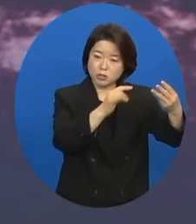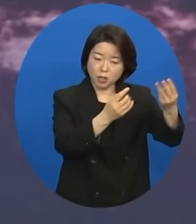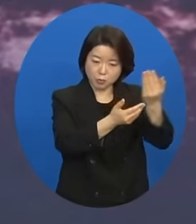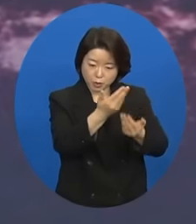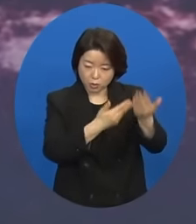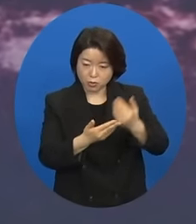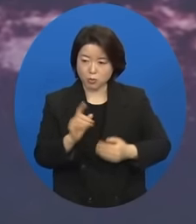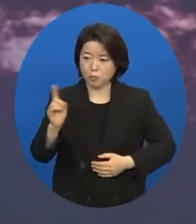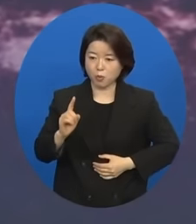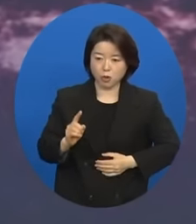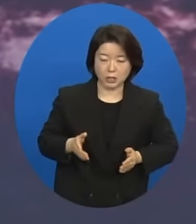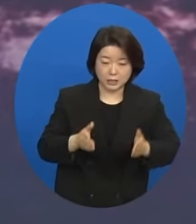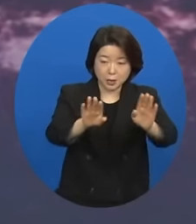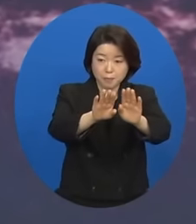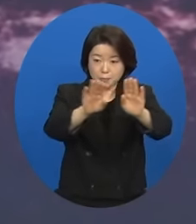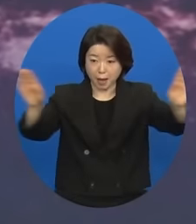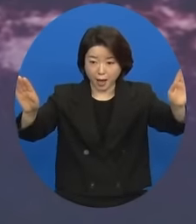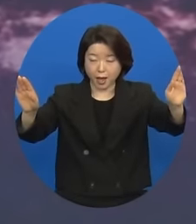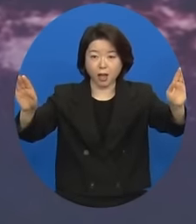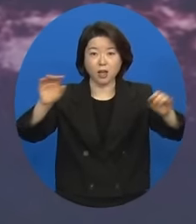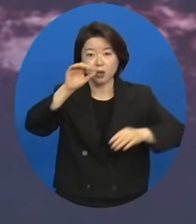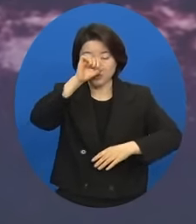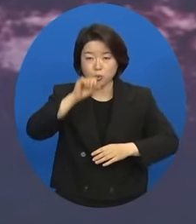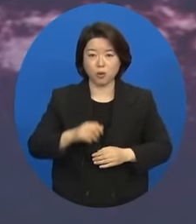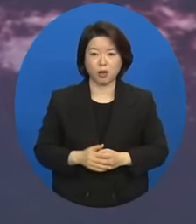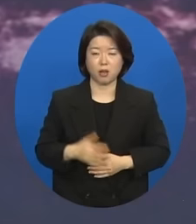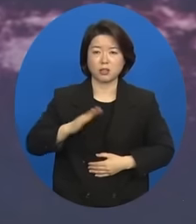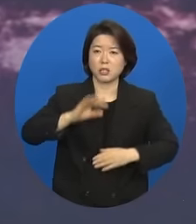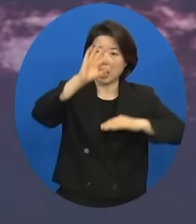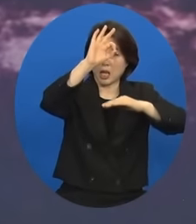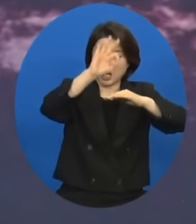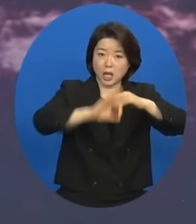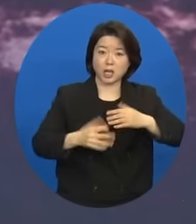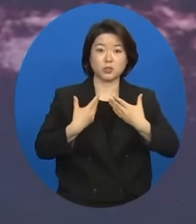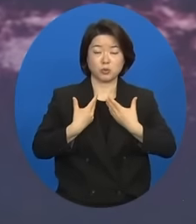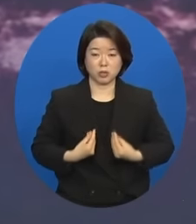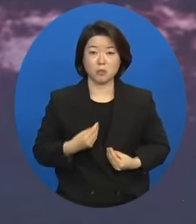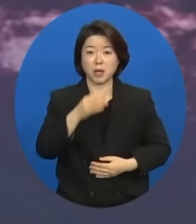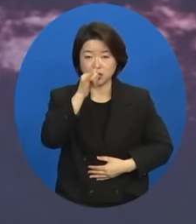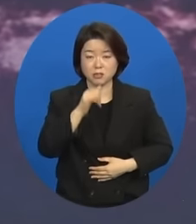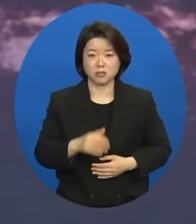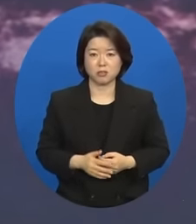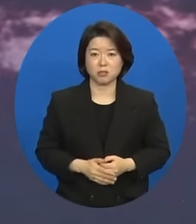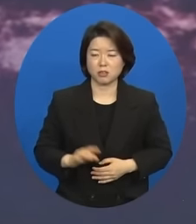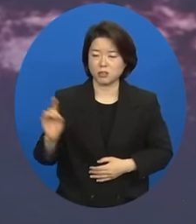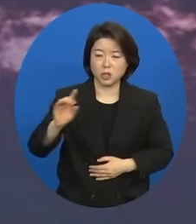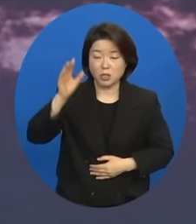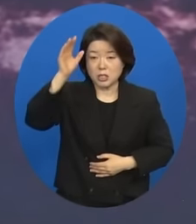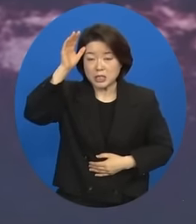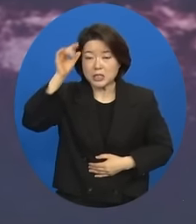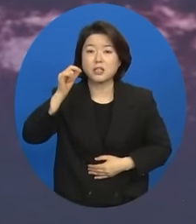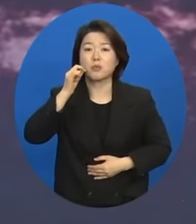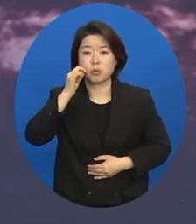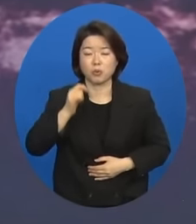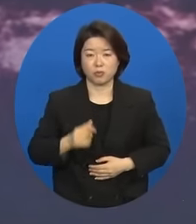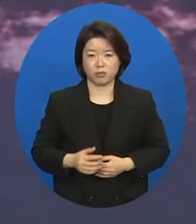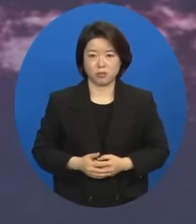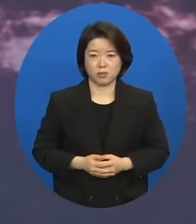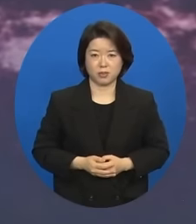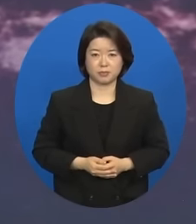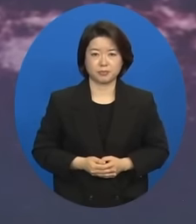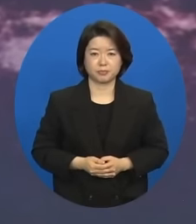않겠습니까 그런데 해가지고 절망이 왔다 이건 뭐 전혀 기대하지 못했던 상황인